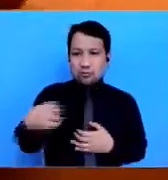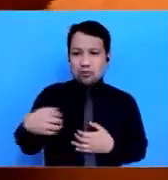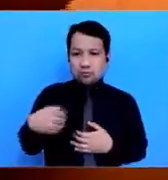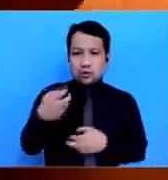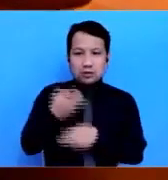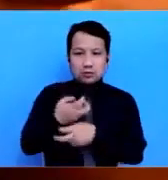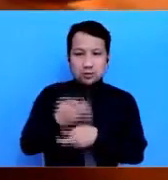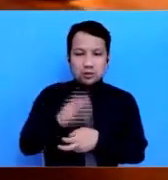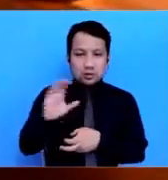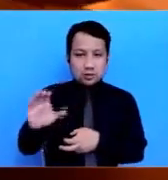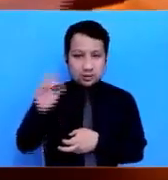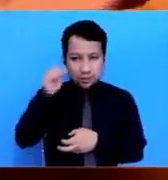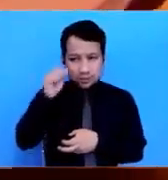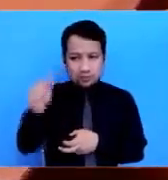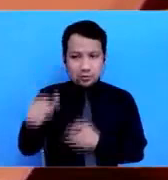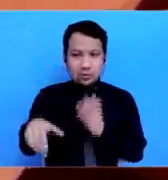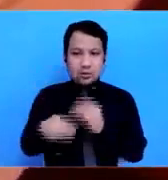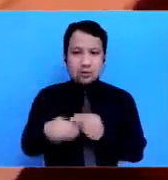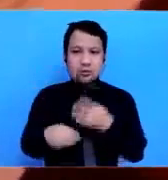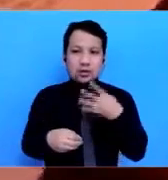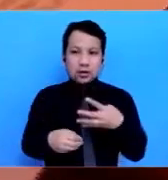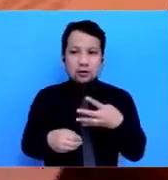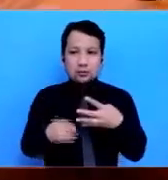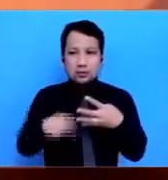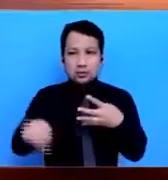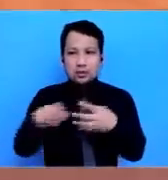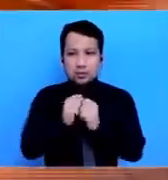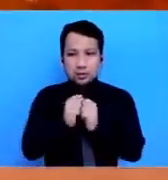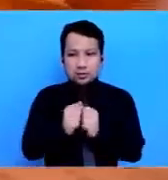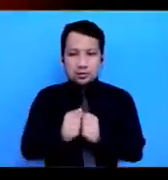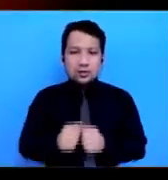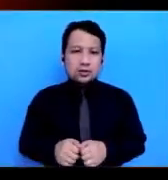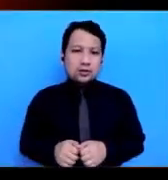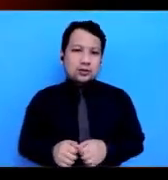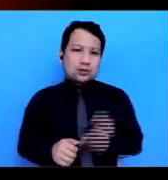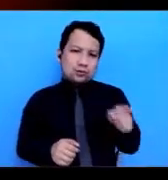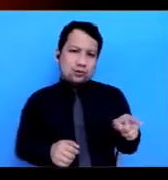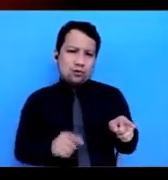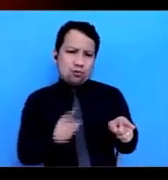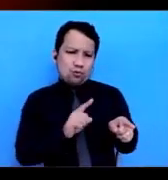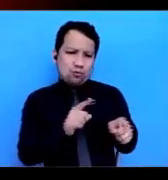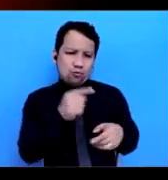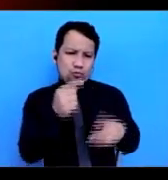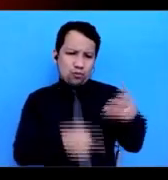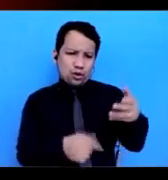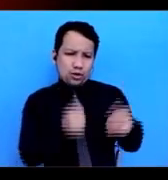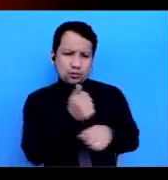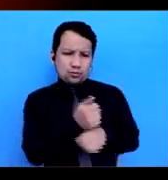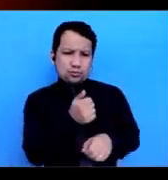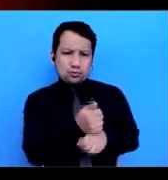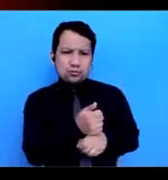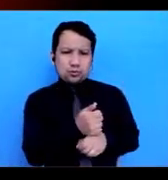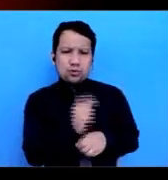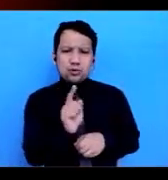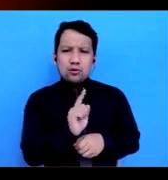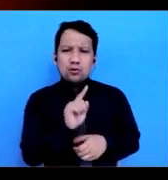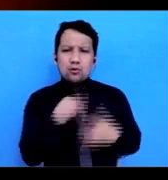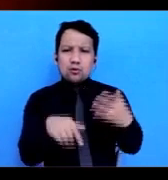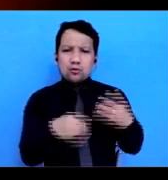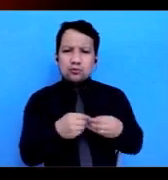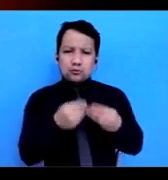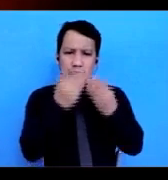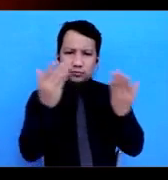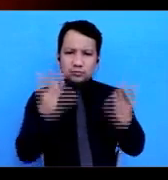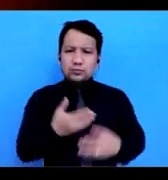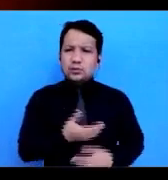na Evert at Kiko at ang apat pa nilang kasamahan. Sabi sa mga pulis, anong kaso nito? Dating gawi daw. Kaya tataka kami, kinabahan na